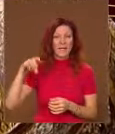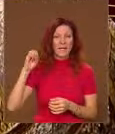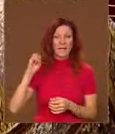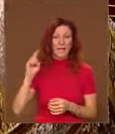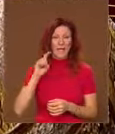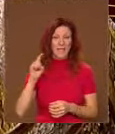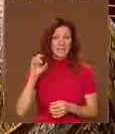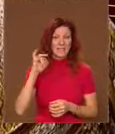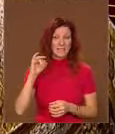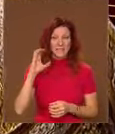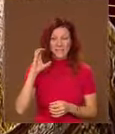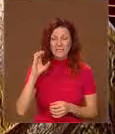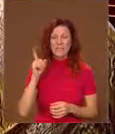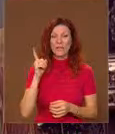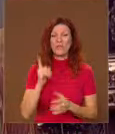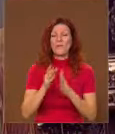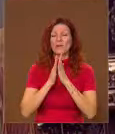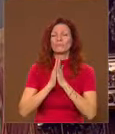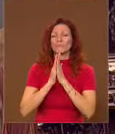при която